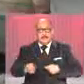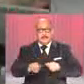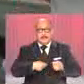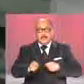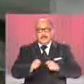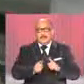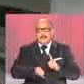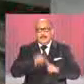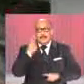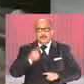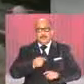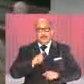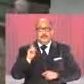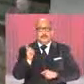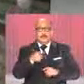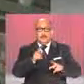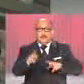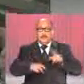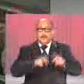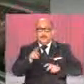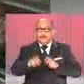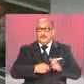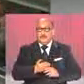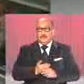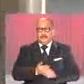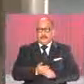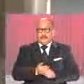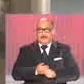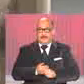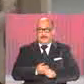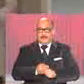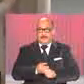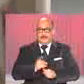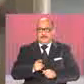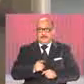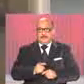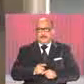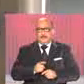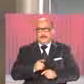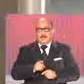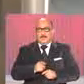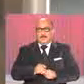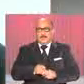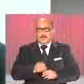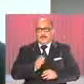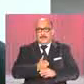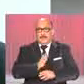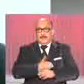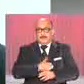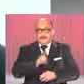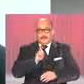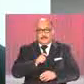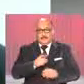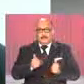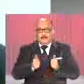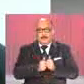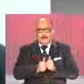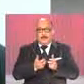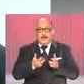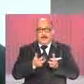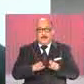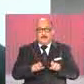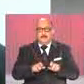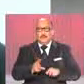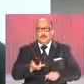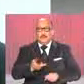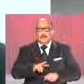لحد الآن 31000 دينار، وعنده قسط آخر في انتظار أنه يقدم فواتير شراء الدجاج، وتبقى المكونات اللي